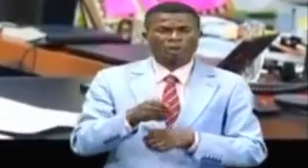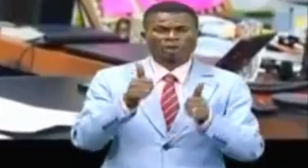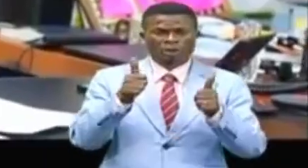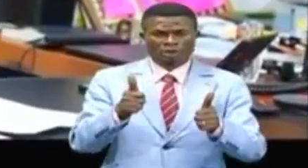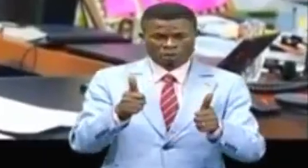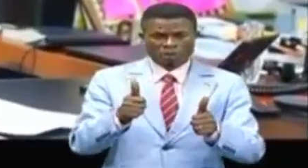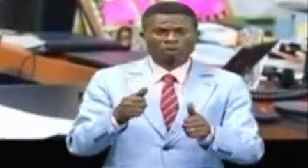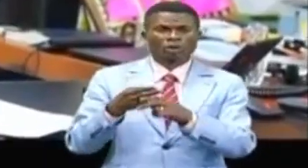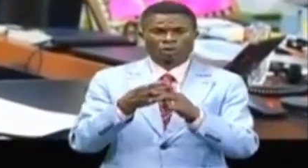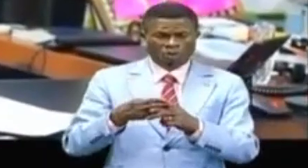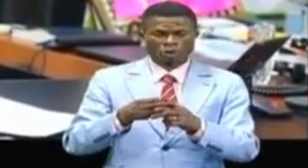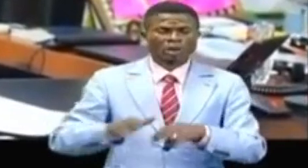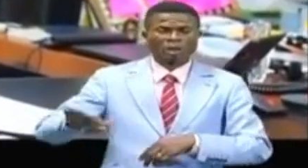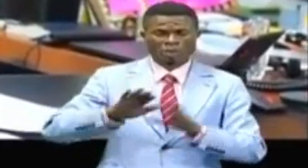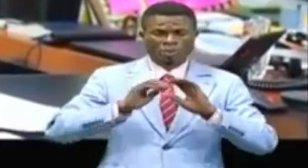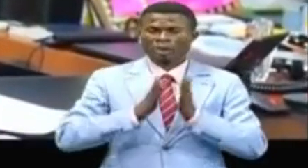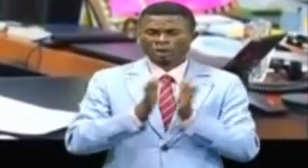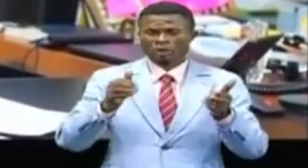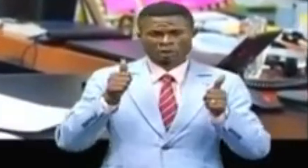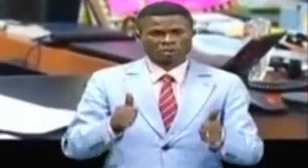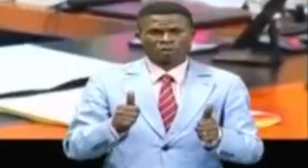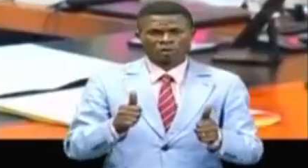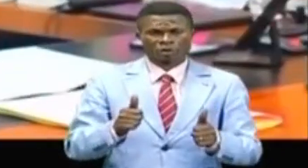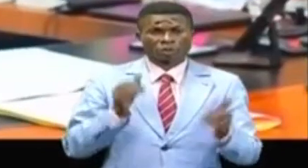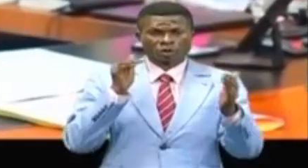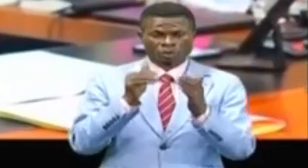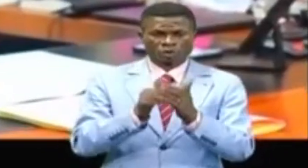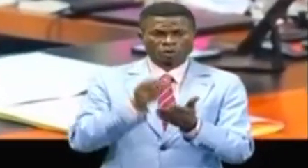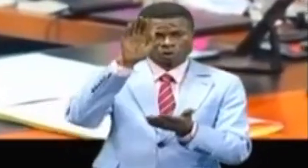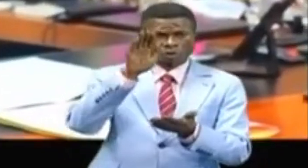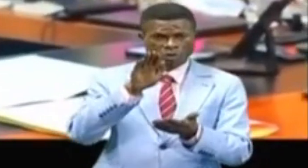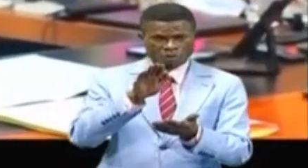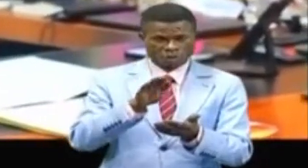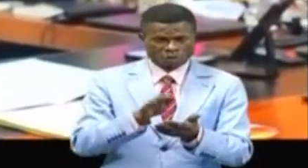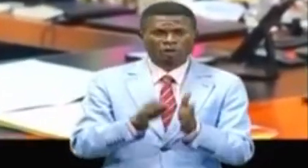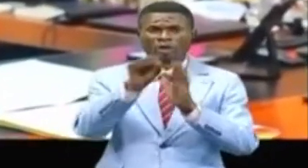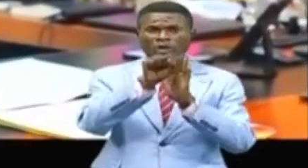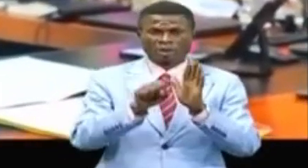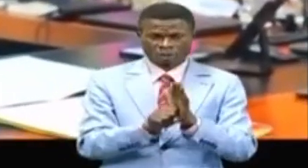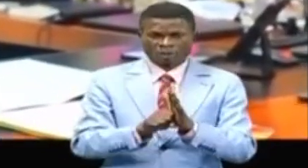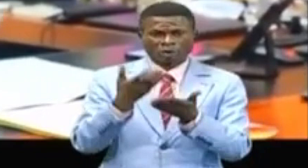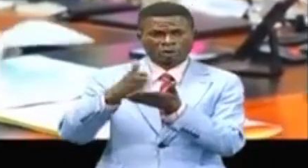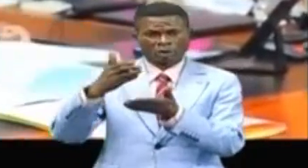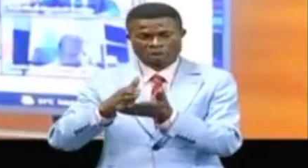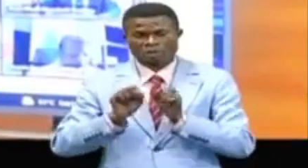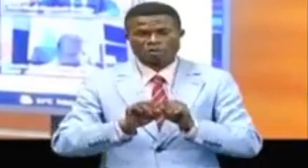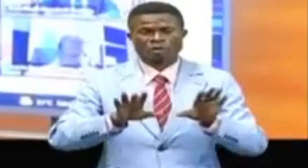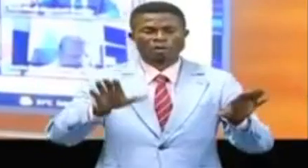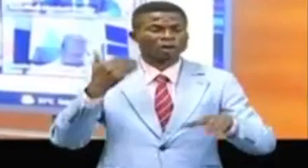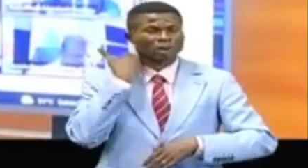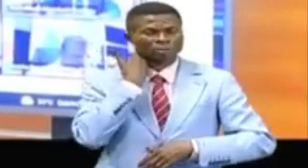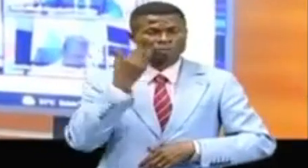sous contrôle sur toute l'étendue du territoire. Au regard de la baisse continue des statistiques de contamination, le ministre